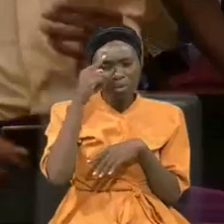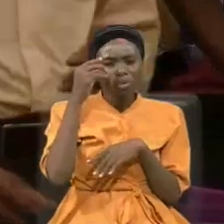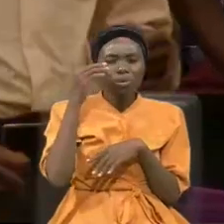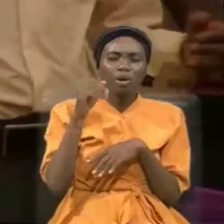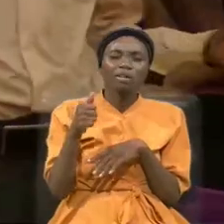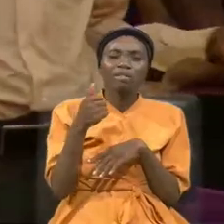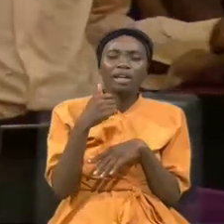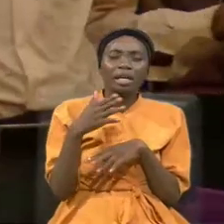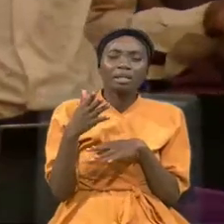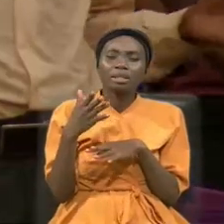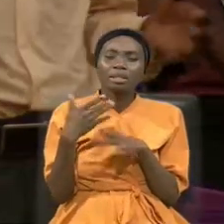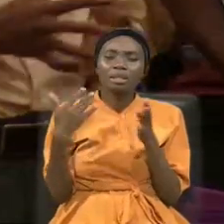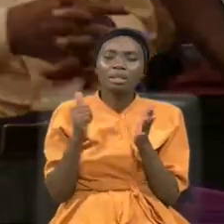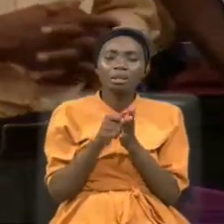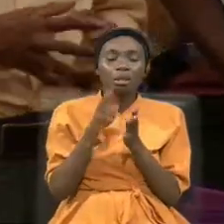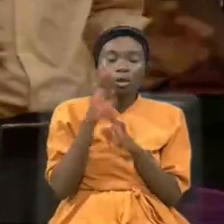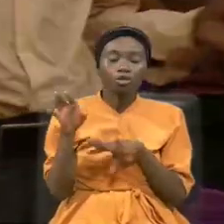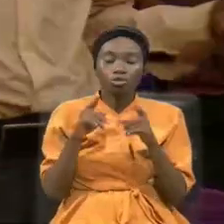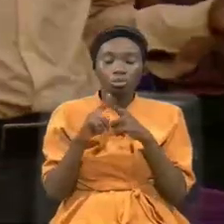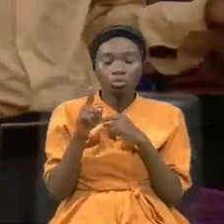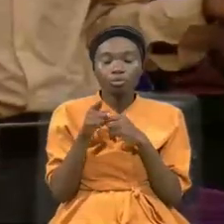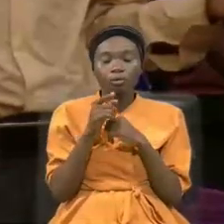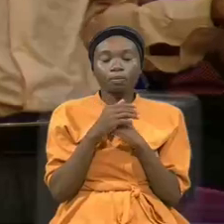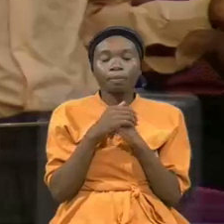à cause de la faveur